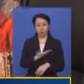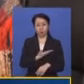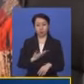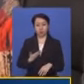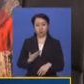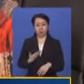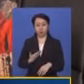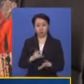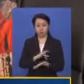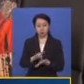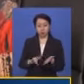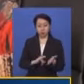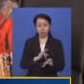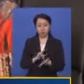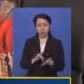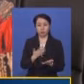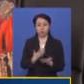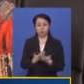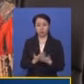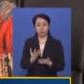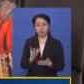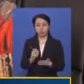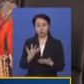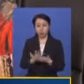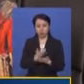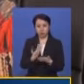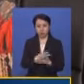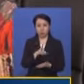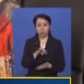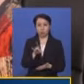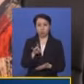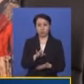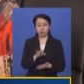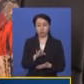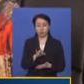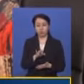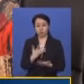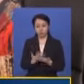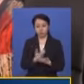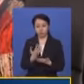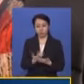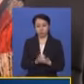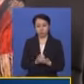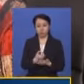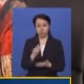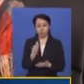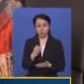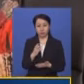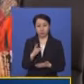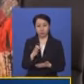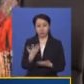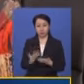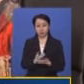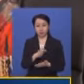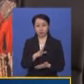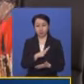в городе ну что-то еще собирала на море kitaro пушки камни шишки собирала